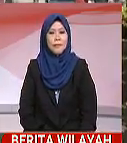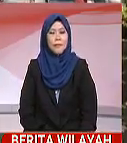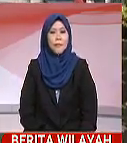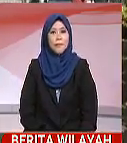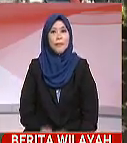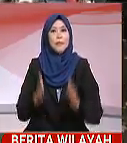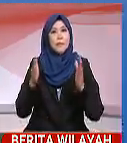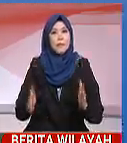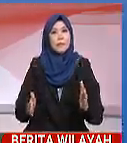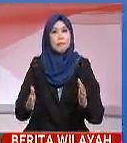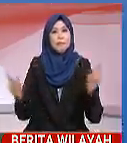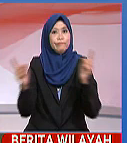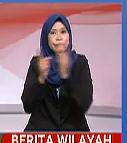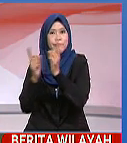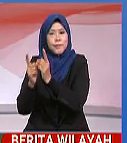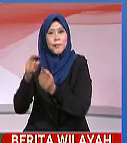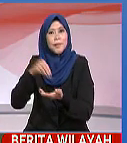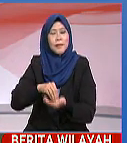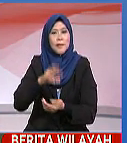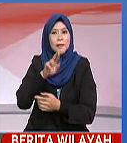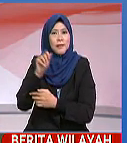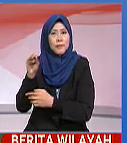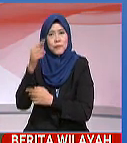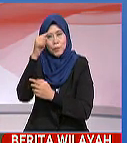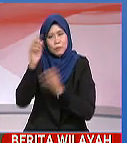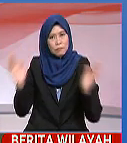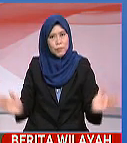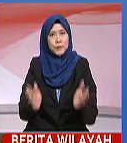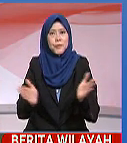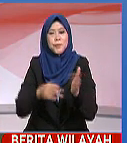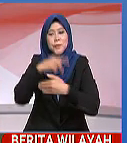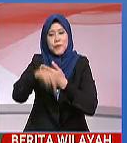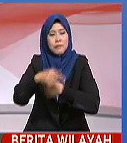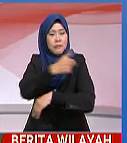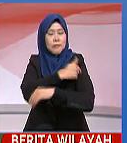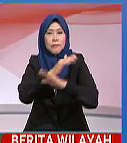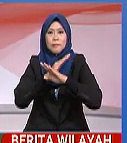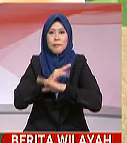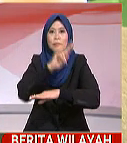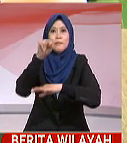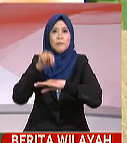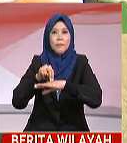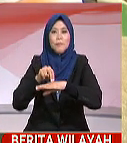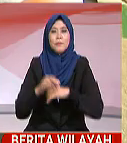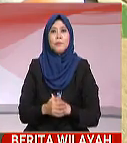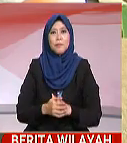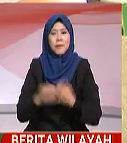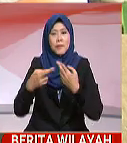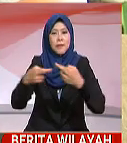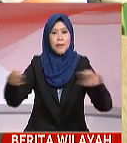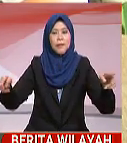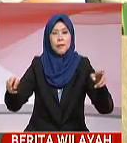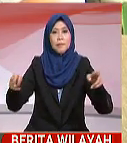Orang ramai yang ditemui RTM di Ibu Negeri mengalung-alungkan program imunisasi COVID-19 kebangsaan. Pelancaran